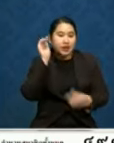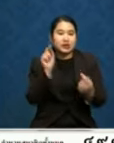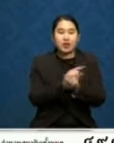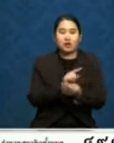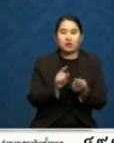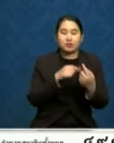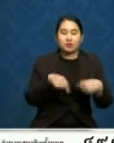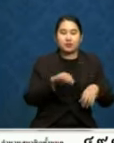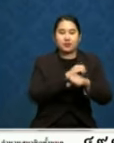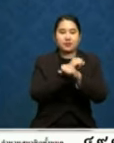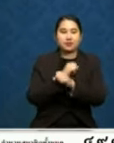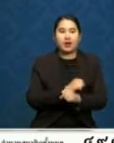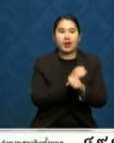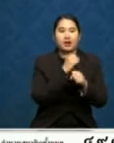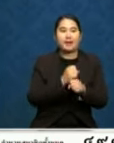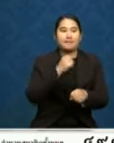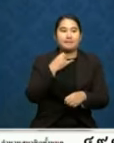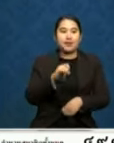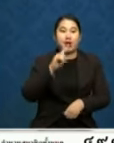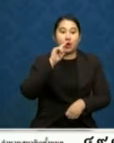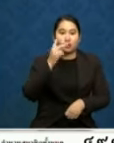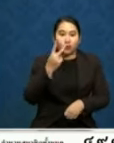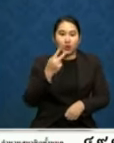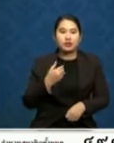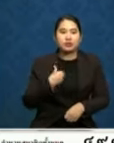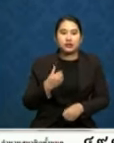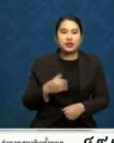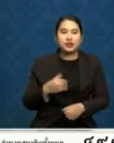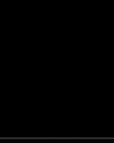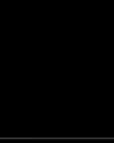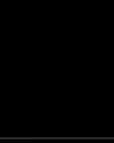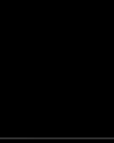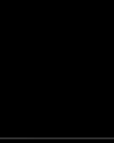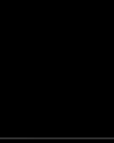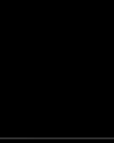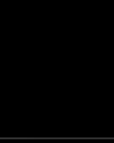รการป้องกันการกระทำความผิดซ้ำในความผิดเกี่ยวกับเพศ